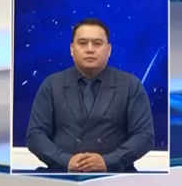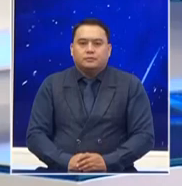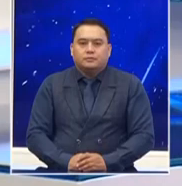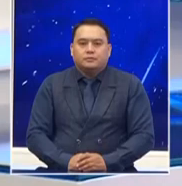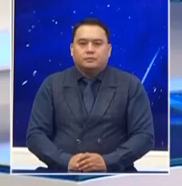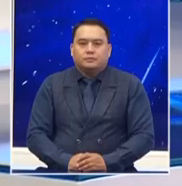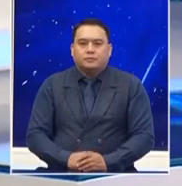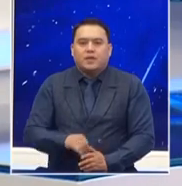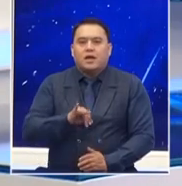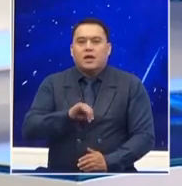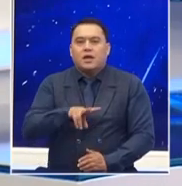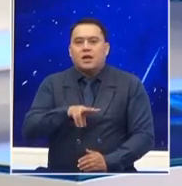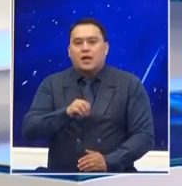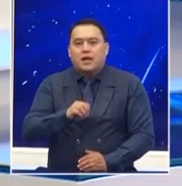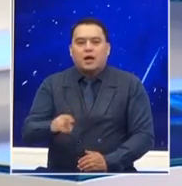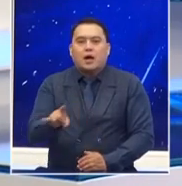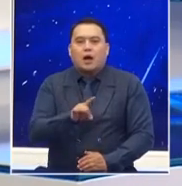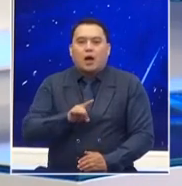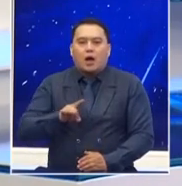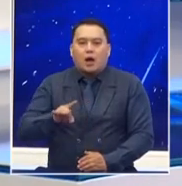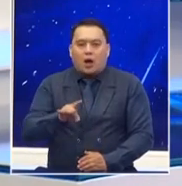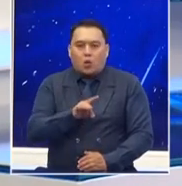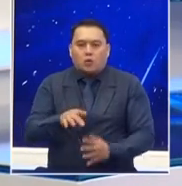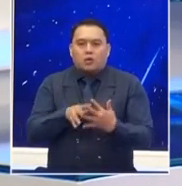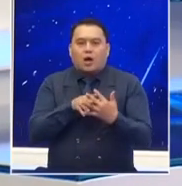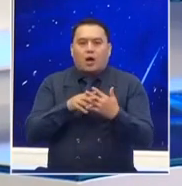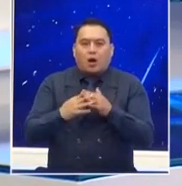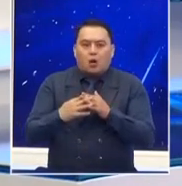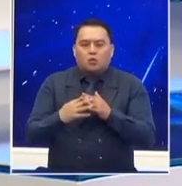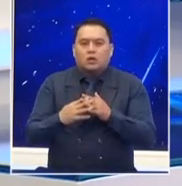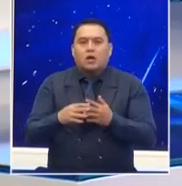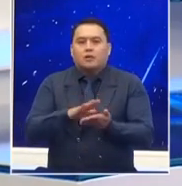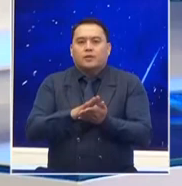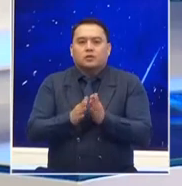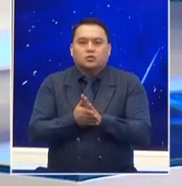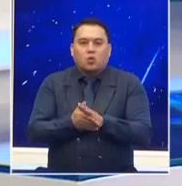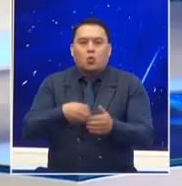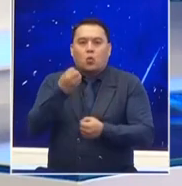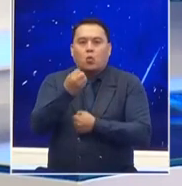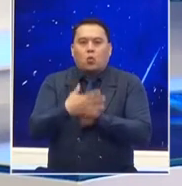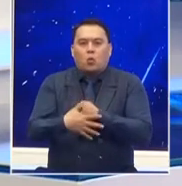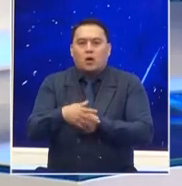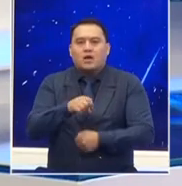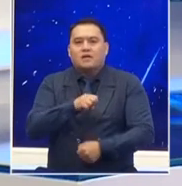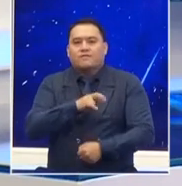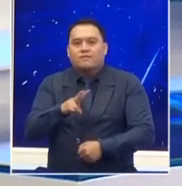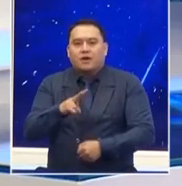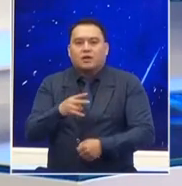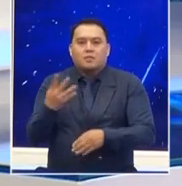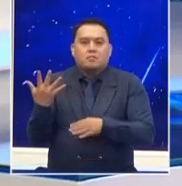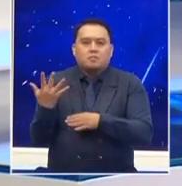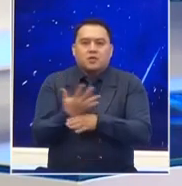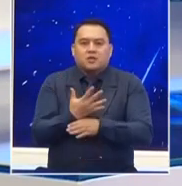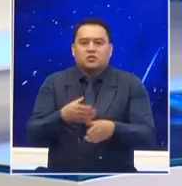Бітімгершілерде дайындық. Іле ауданына қарасты Нұрғиса Тілендиев ауылы маңында бітімгершілікке дайындық орталығы Ливанға жіберілетін 5-ші